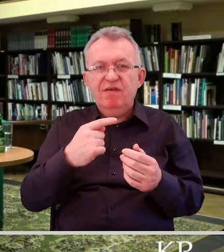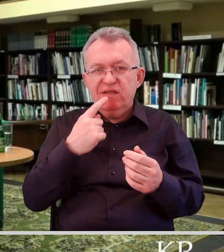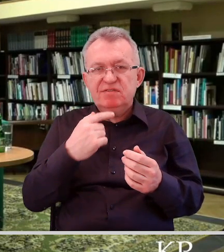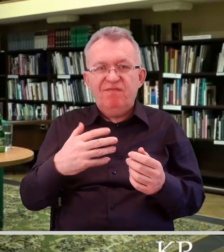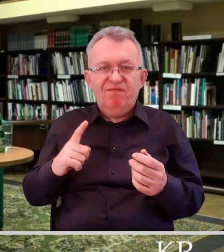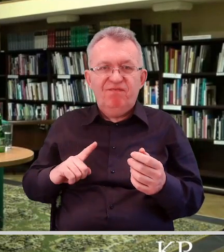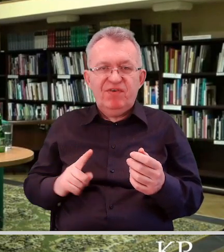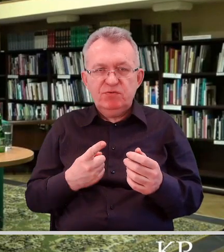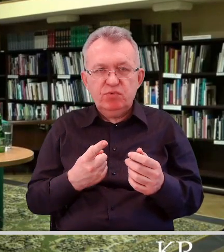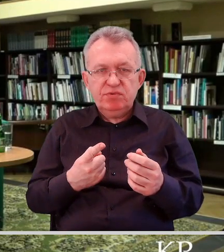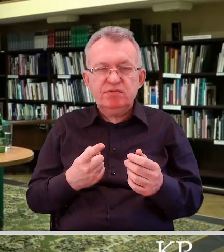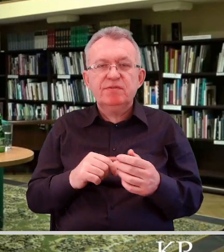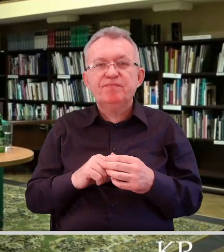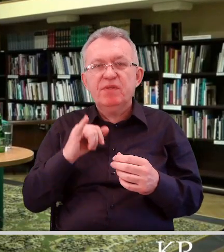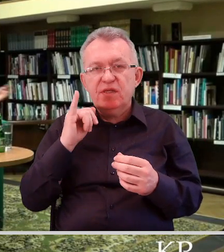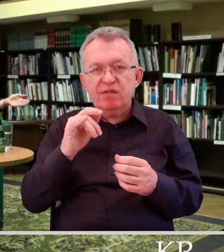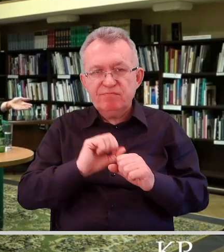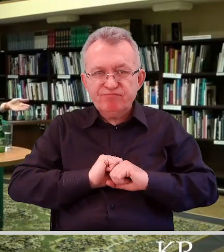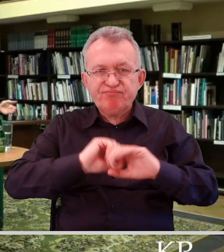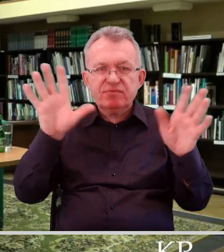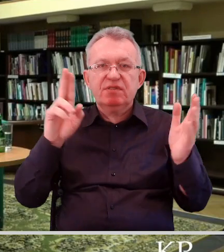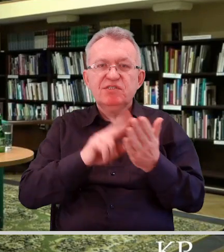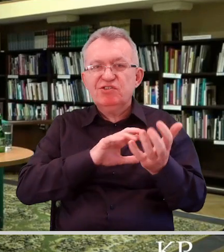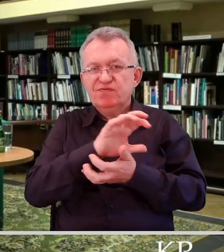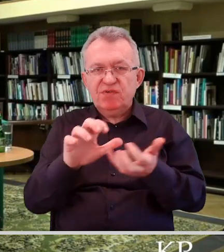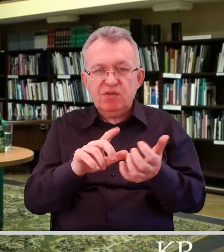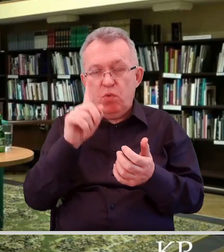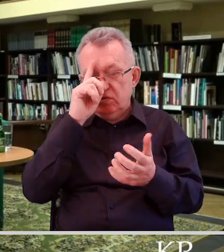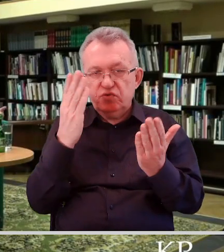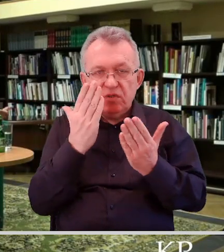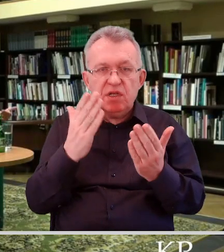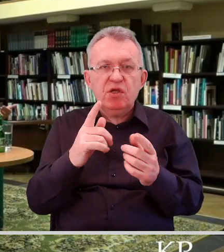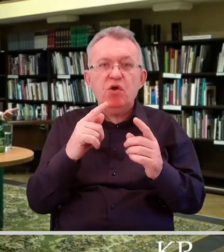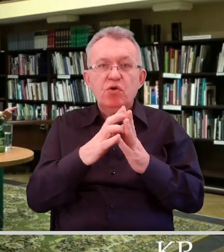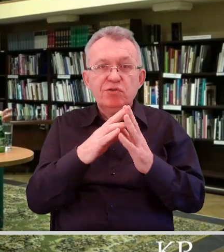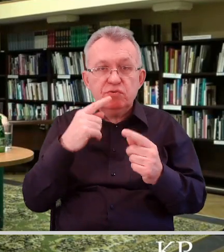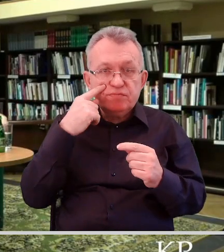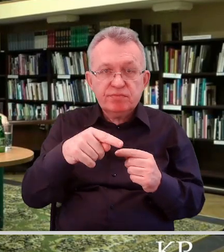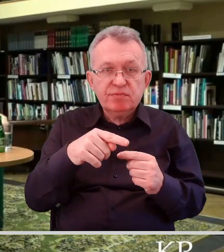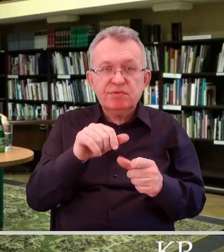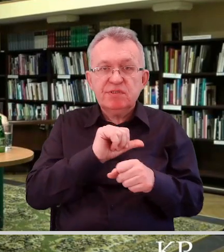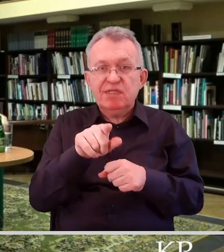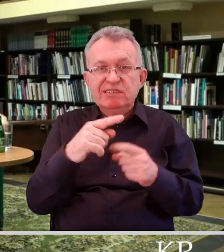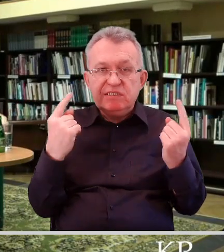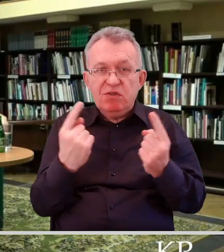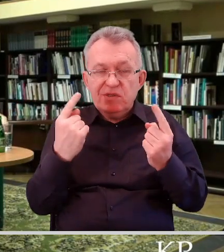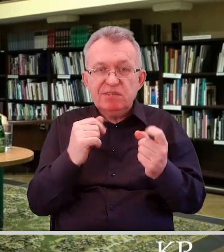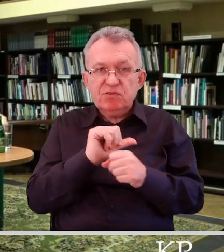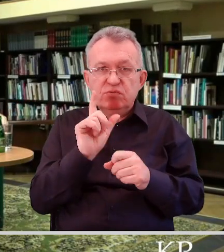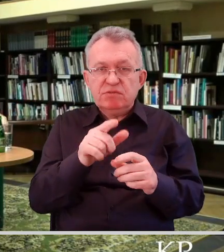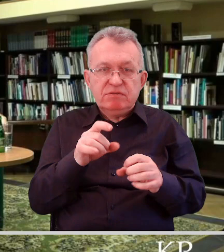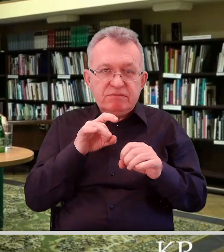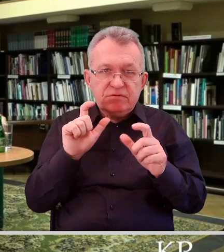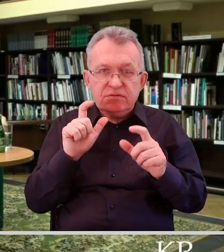francuskim i to poszło w świat. Także ludzie zaczęli to czytać. No i kiedy Kościół się zorientował, że taka jest sytuacja, to zaczął ją